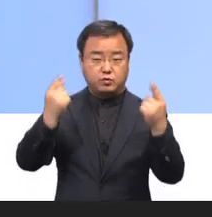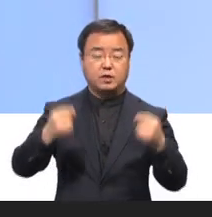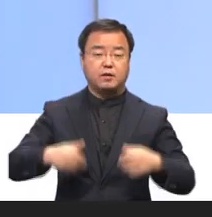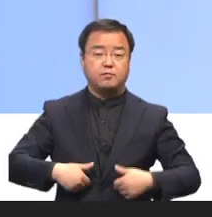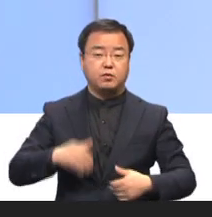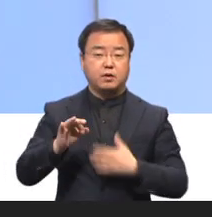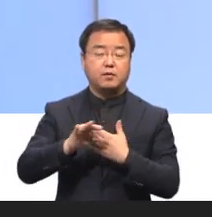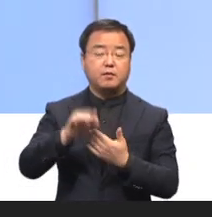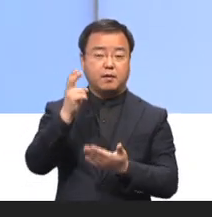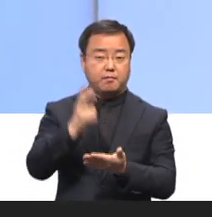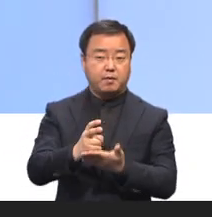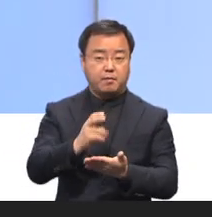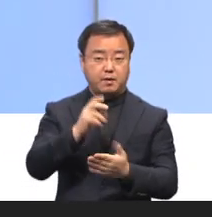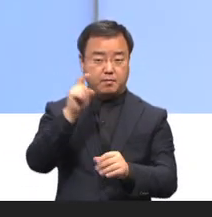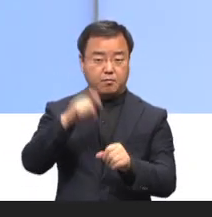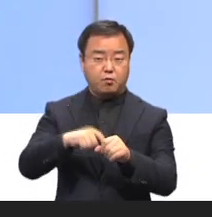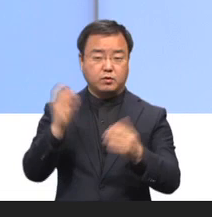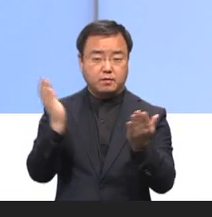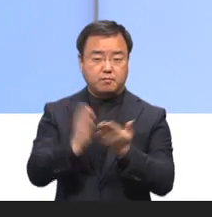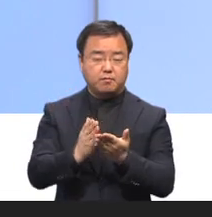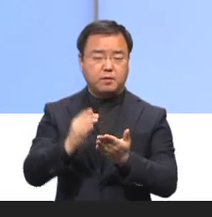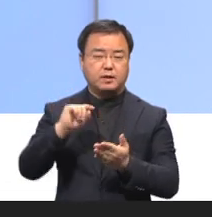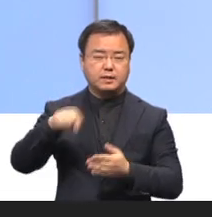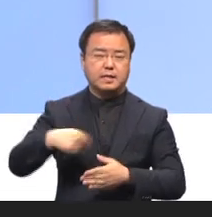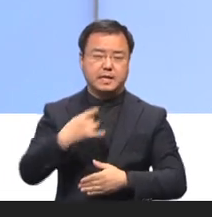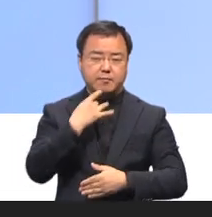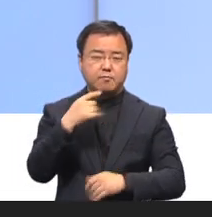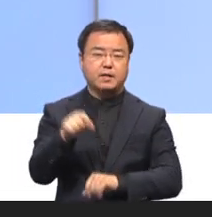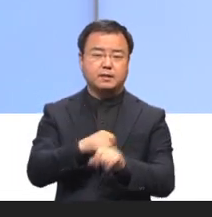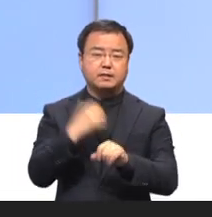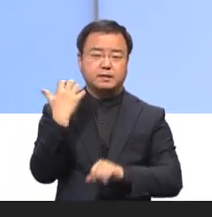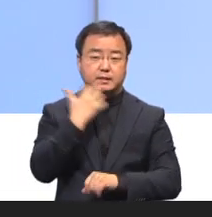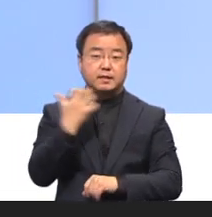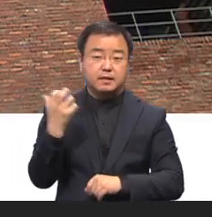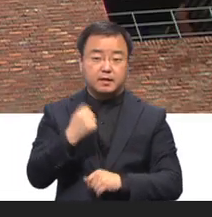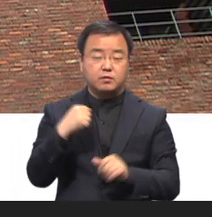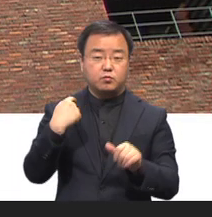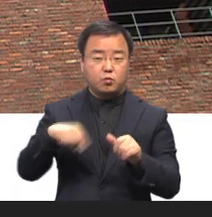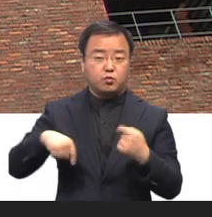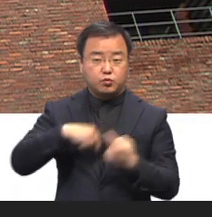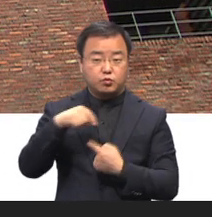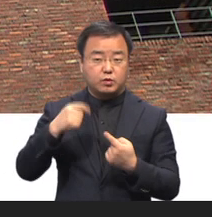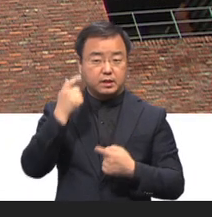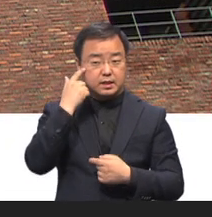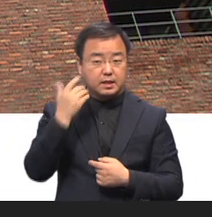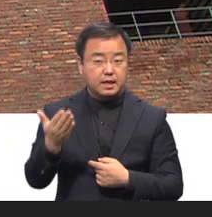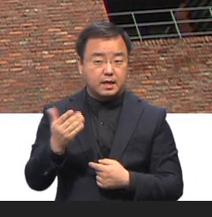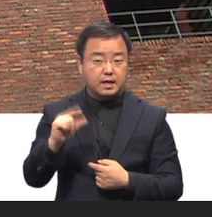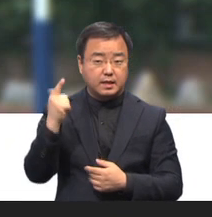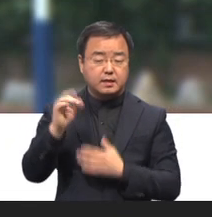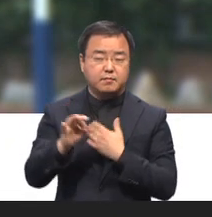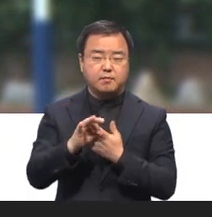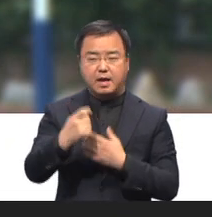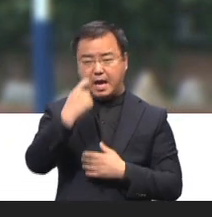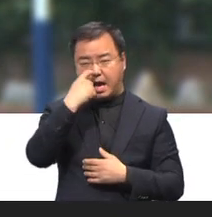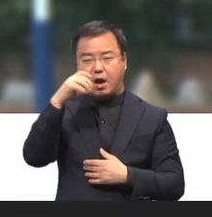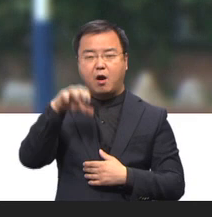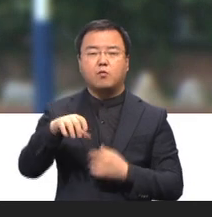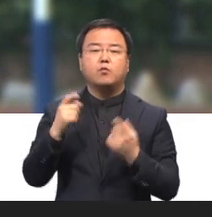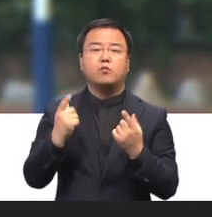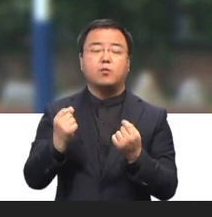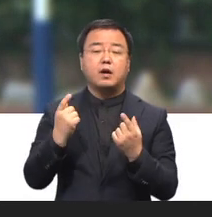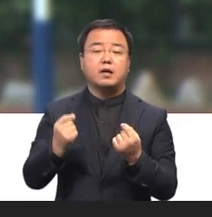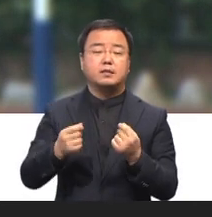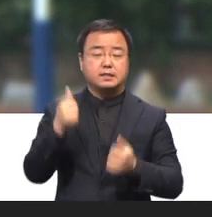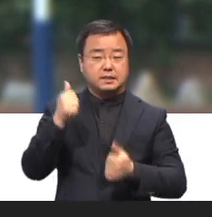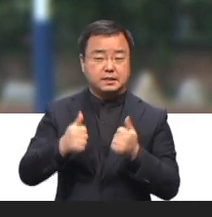제도의 취지에 맞게 고유하고 특색 있는 교육 과정을 우리가 운영했는지 아니면 학원처럼 입시 교육에 이른바 올인한